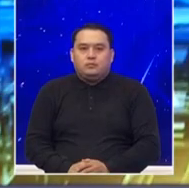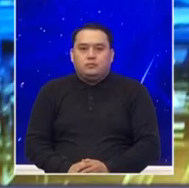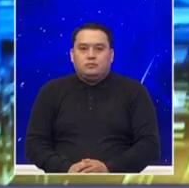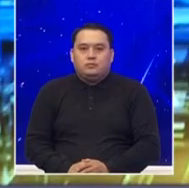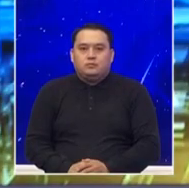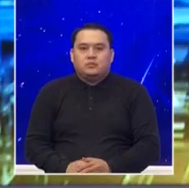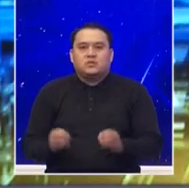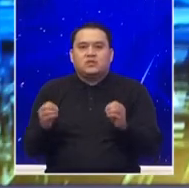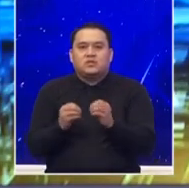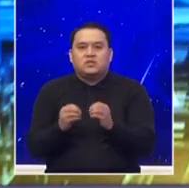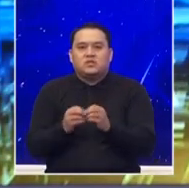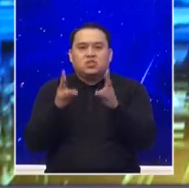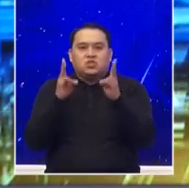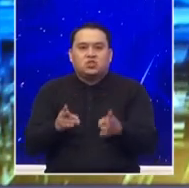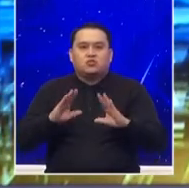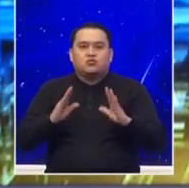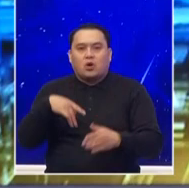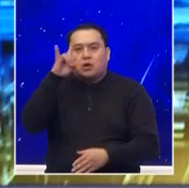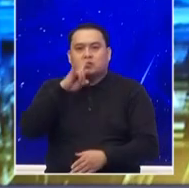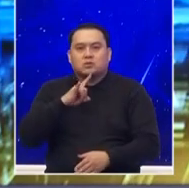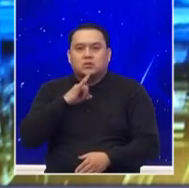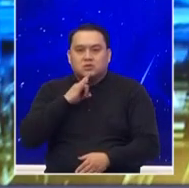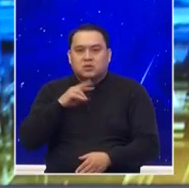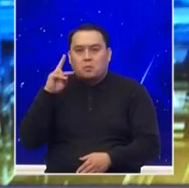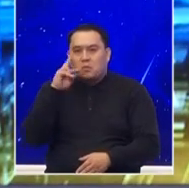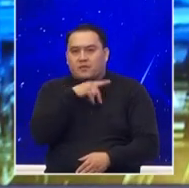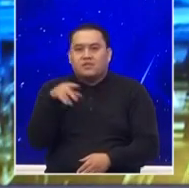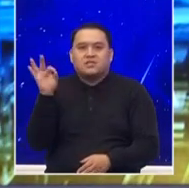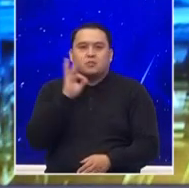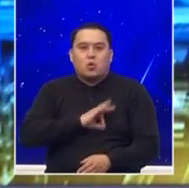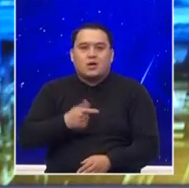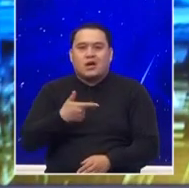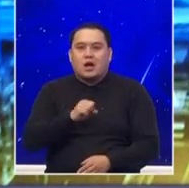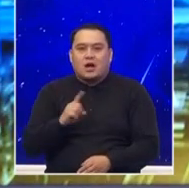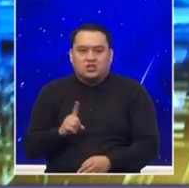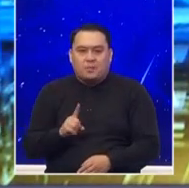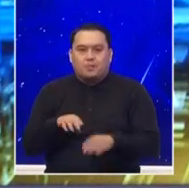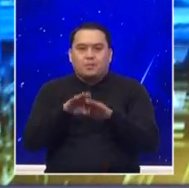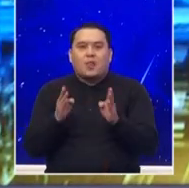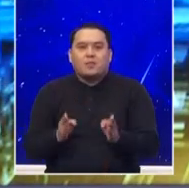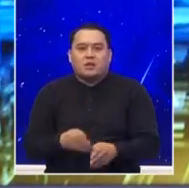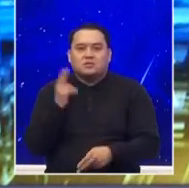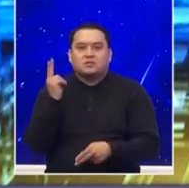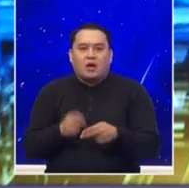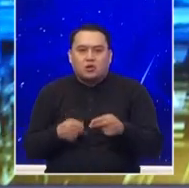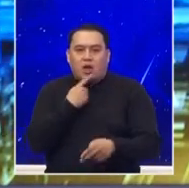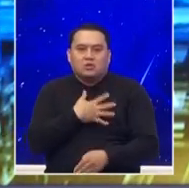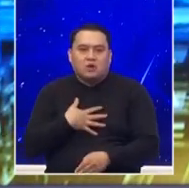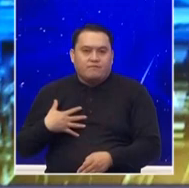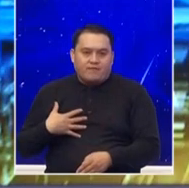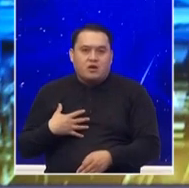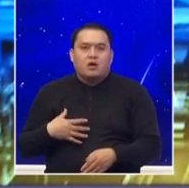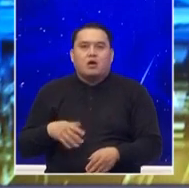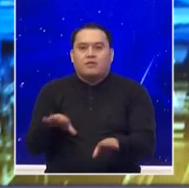Десятки несчастных случаев происходят ежегодно в Казахстане из-за неправильного использования газовых баллонов. Некоторые из них заканчиваются травмами или